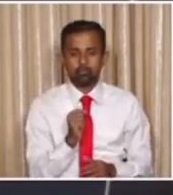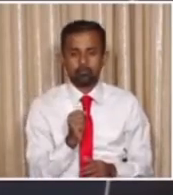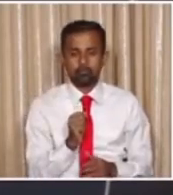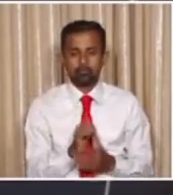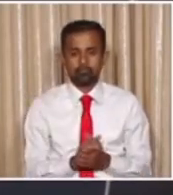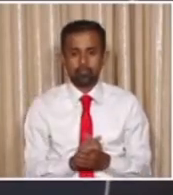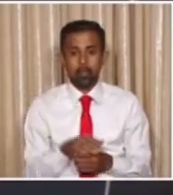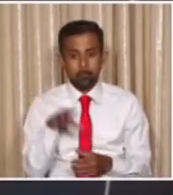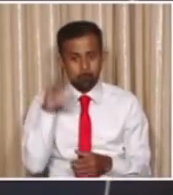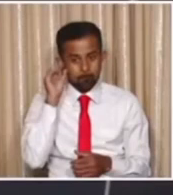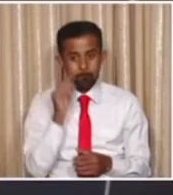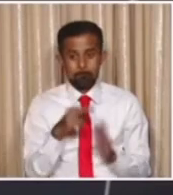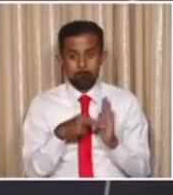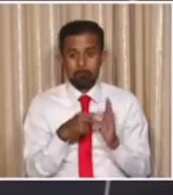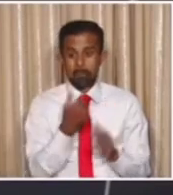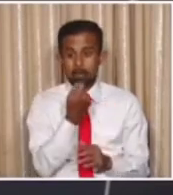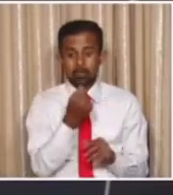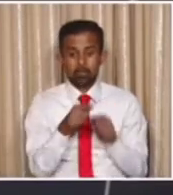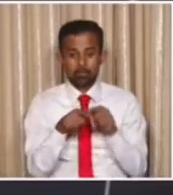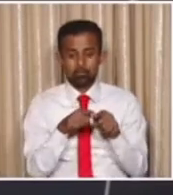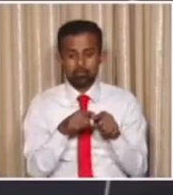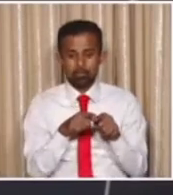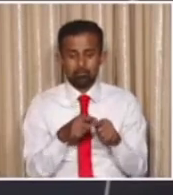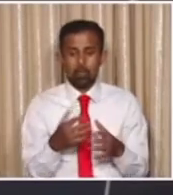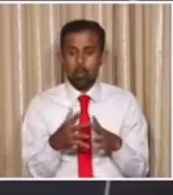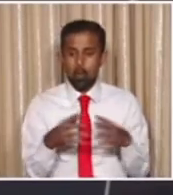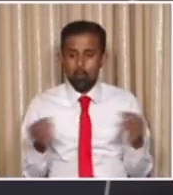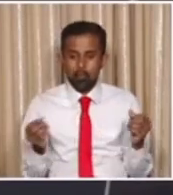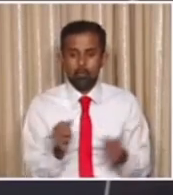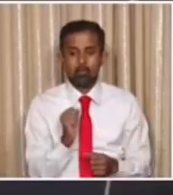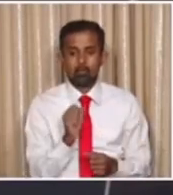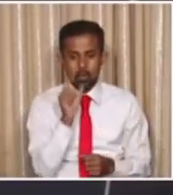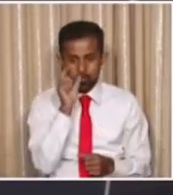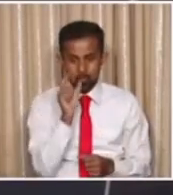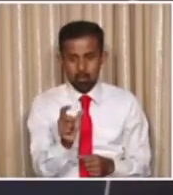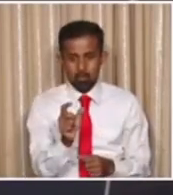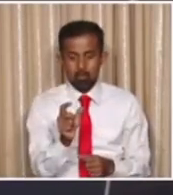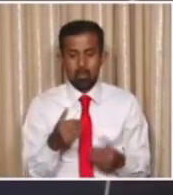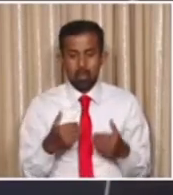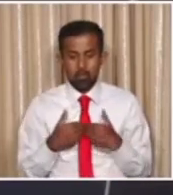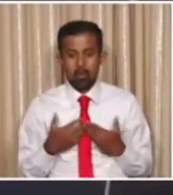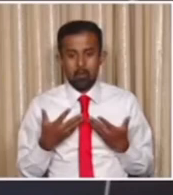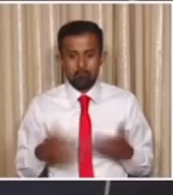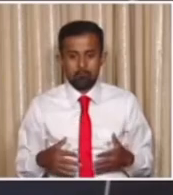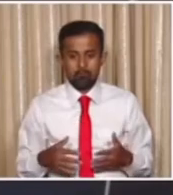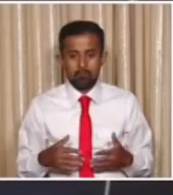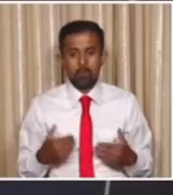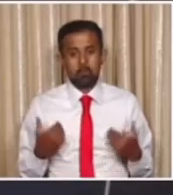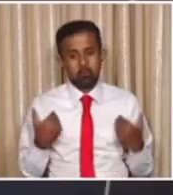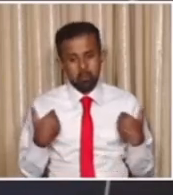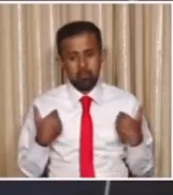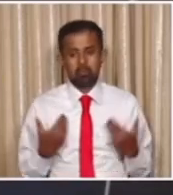එතකොට පිළිගත් ආර්ථික මූලධර්ම අනුව කොහොමද මේක විසඳගන්නේ කියන කාරණේ උඩ අපිට සිදු වෙනවා යම් කැපකිරීම